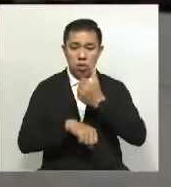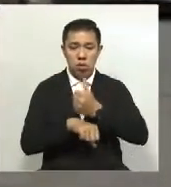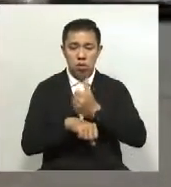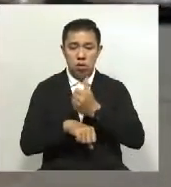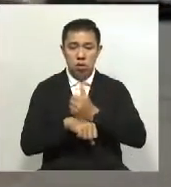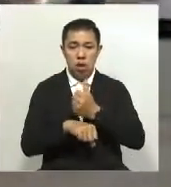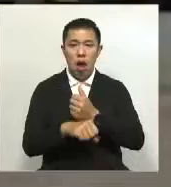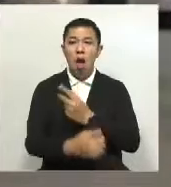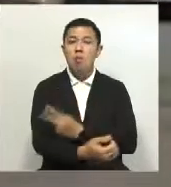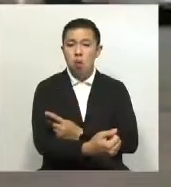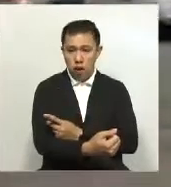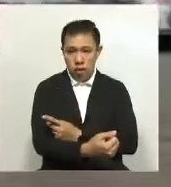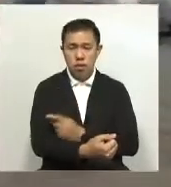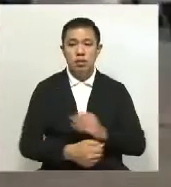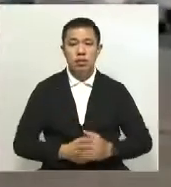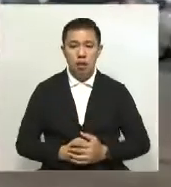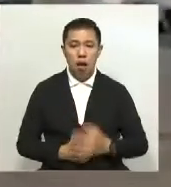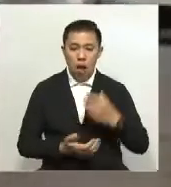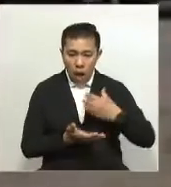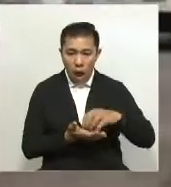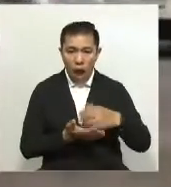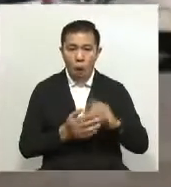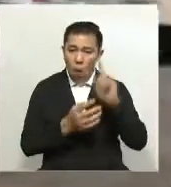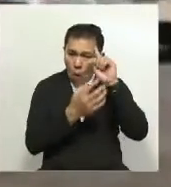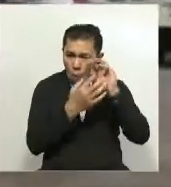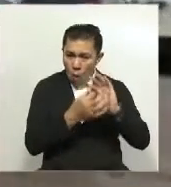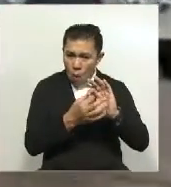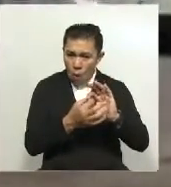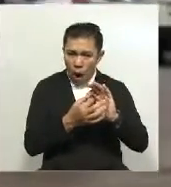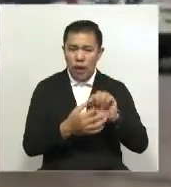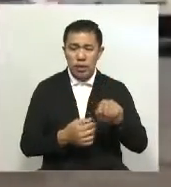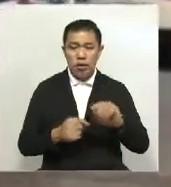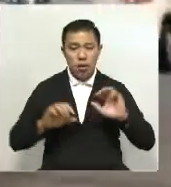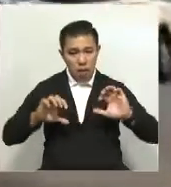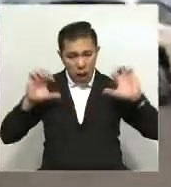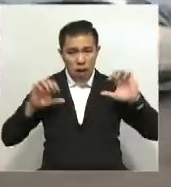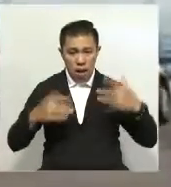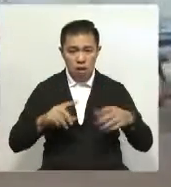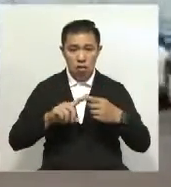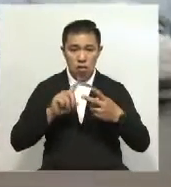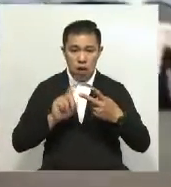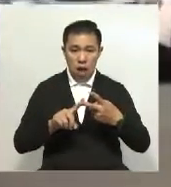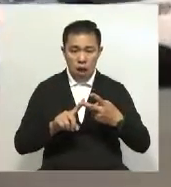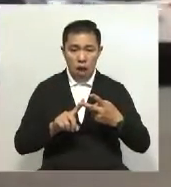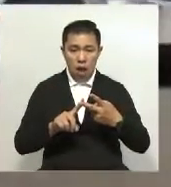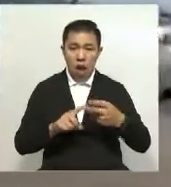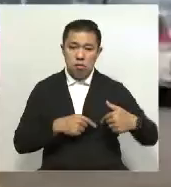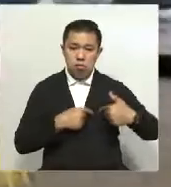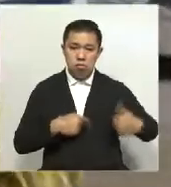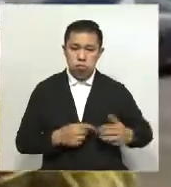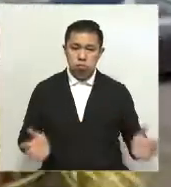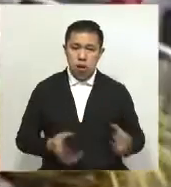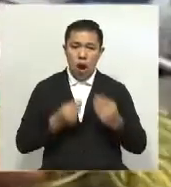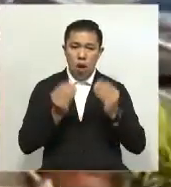การจังหวัดภูเก็ตนะคะนำความปรารถนาดีนำความห่วงใยจากรัฐบาลนอกจากจะส่งกำลังใจให้กับทางเจ้าหน้าที่แล้